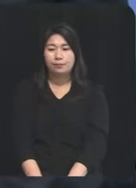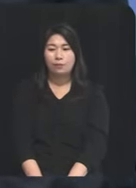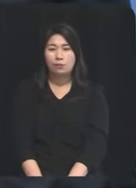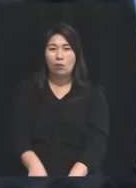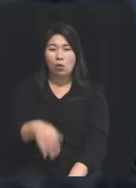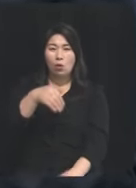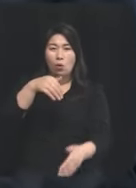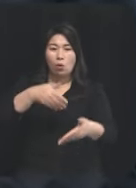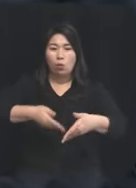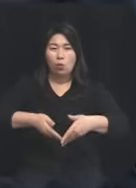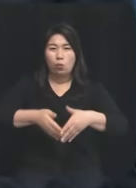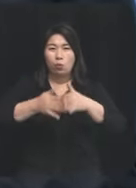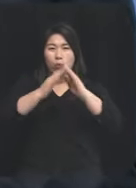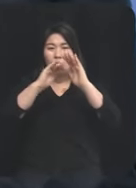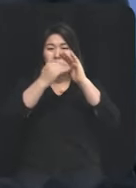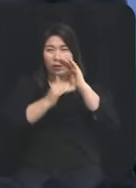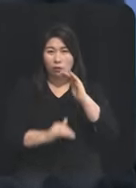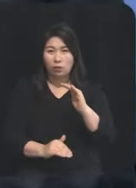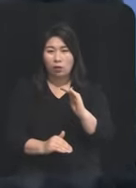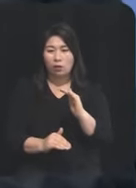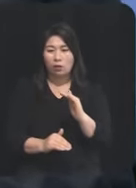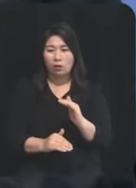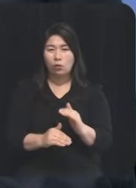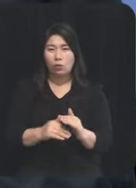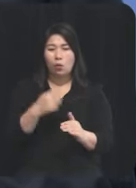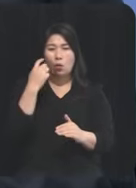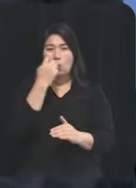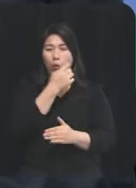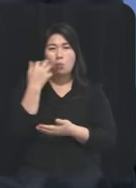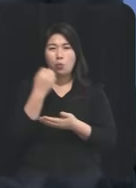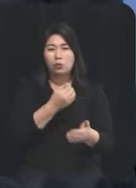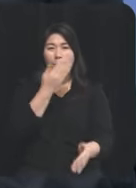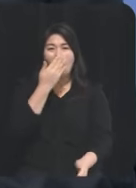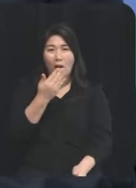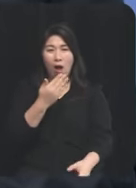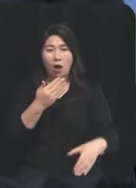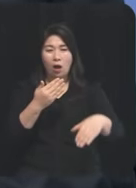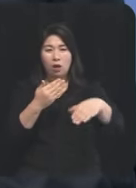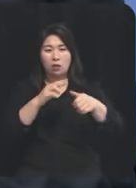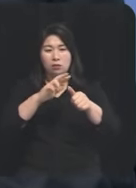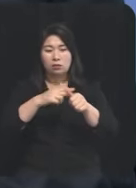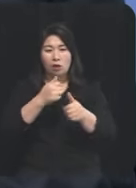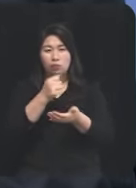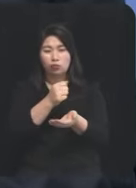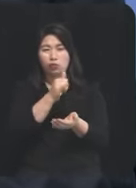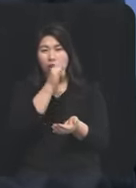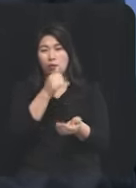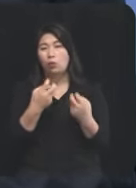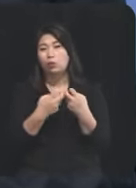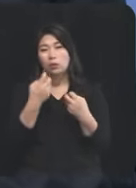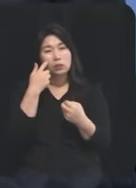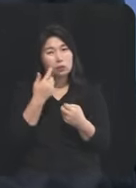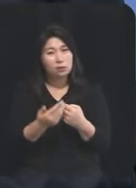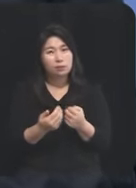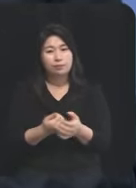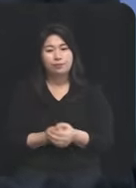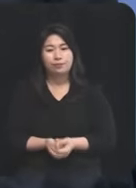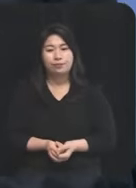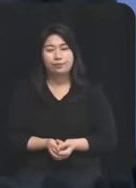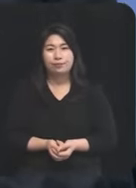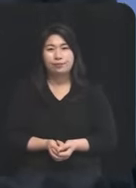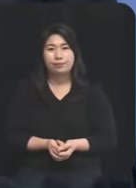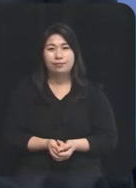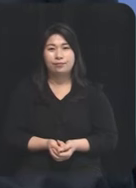공사를 하는 과정에 보존 가치가 있는 용암 동굴이 나왔다. 그러면 어떻게 되겠습니까? 그